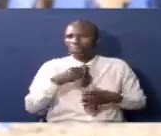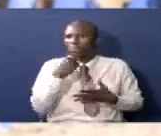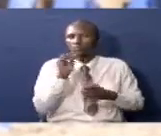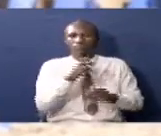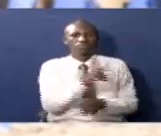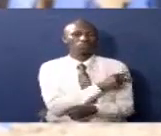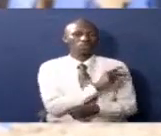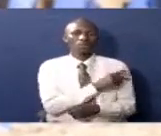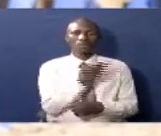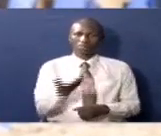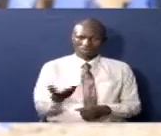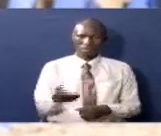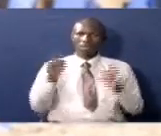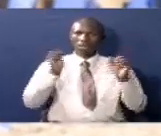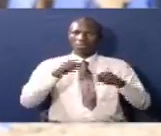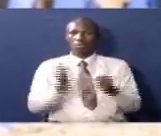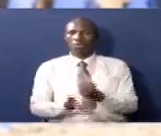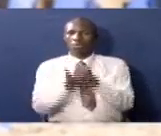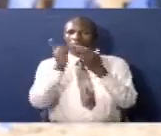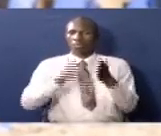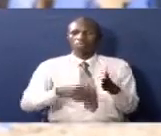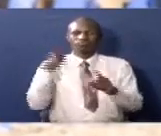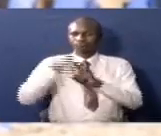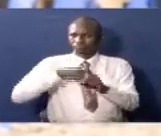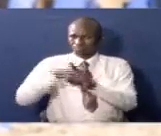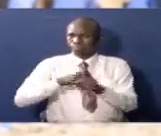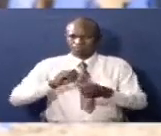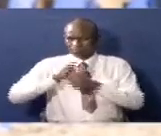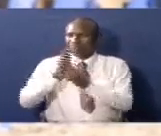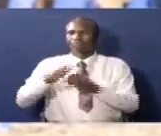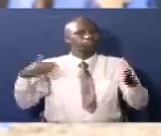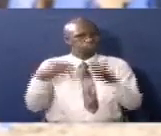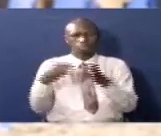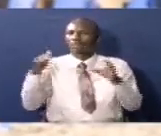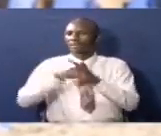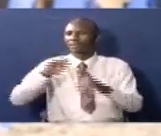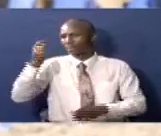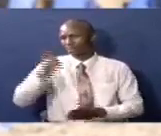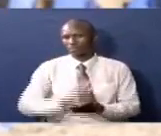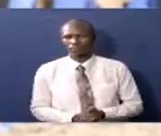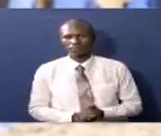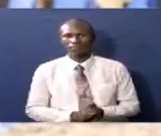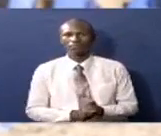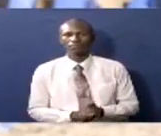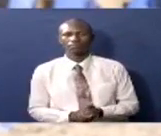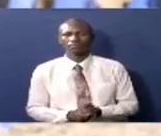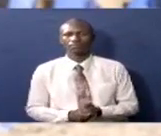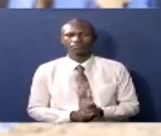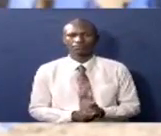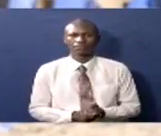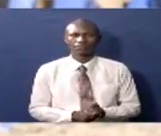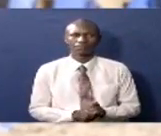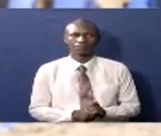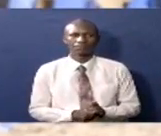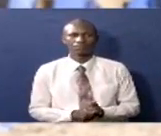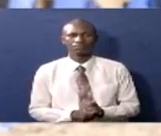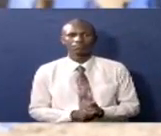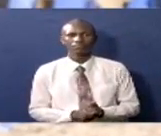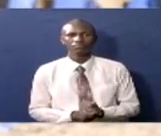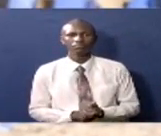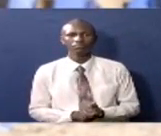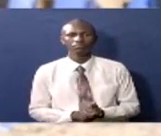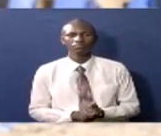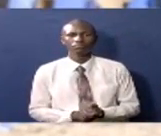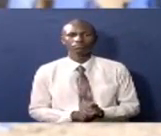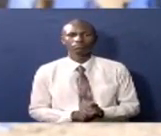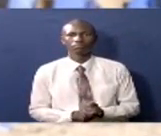kwa Nzanzo I nikienda kote thesia kukitana na uwa COVID-19 va Kenya ndili voti ya mauvoma Mumo TV